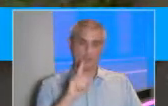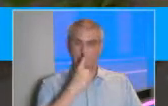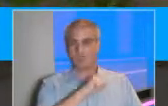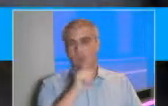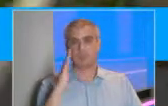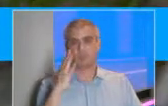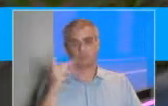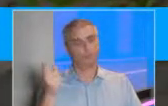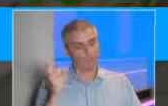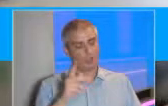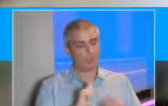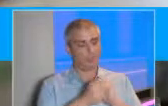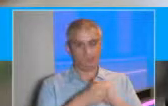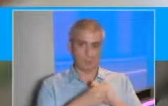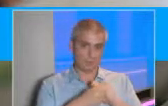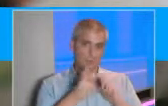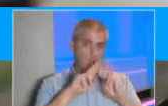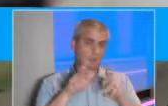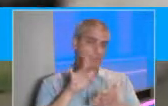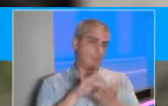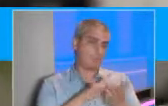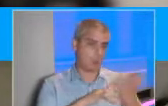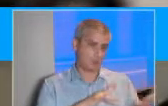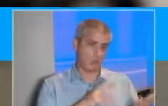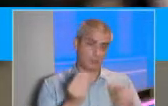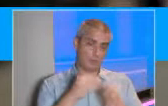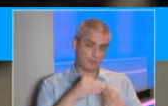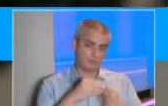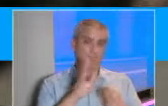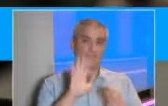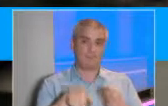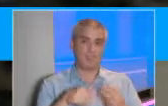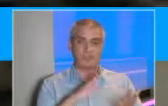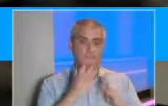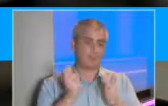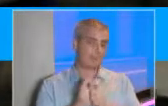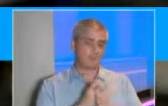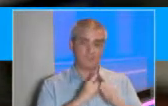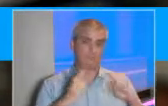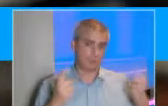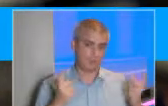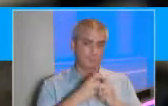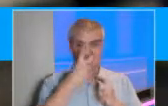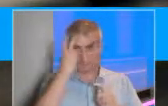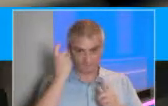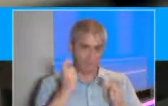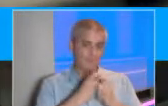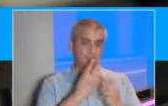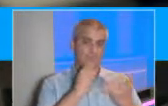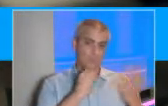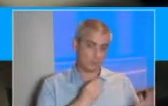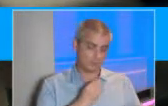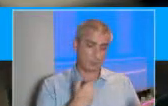עד חמישי, זה יכול להשתנות בין רשויות מקומיות נוספות וגם בין מגזרים שונים, המגזר הערבי והמגזר